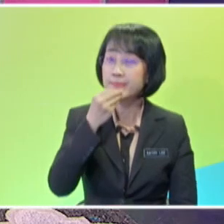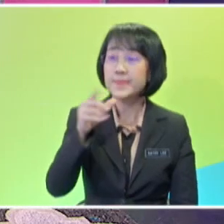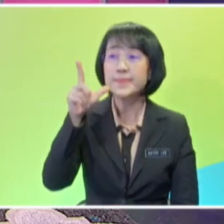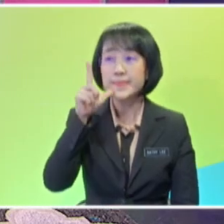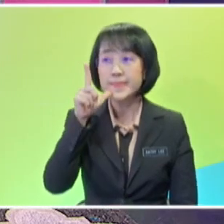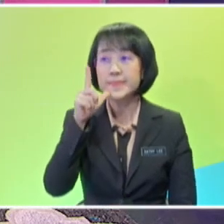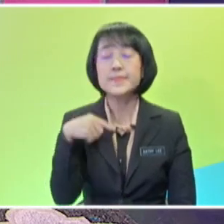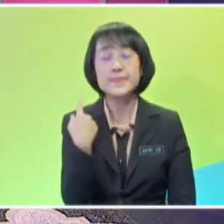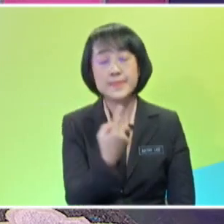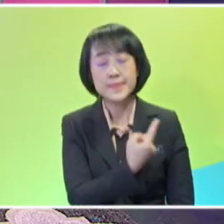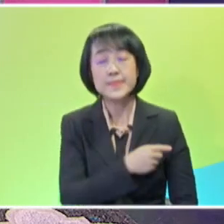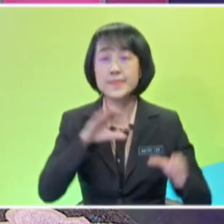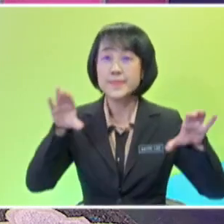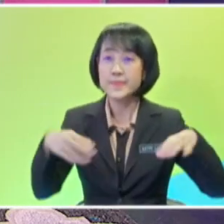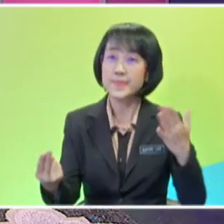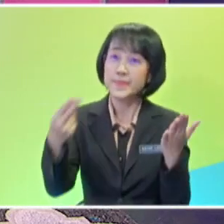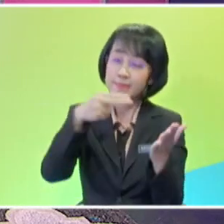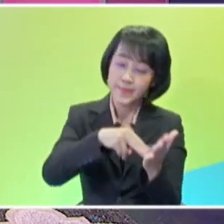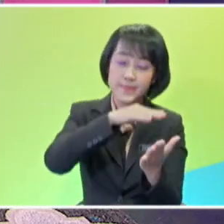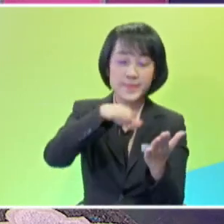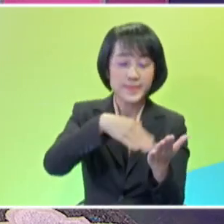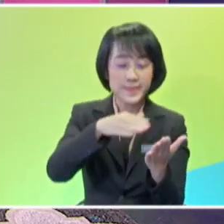kaji buat kerja sekolah